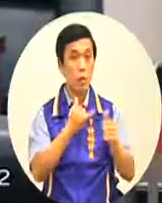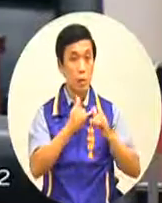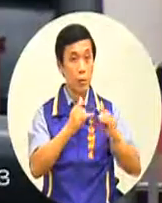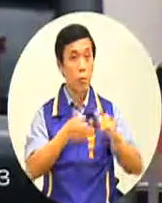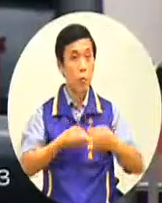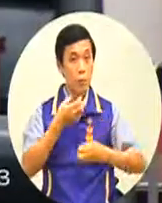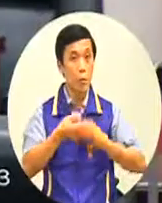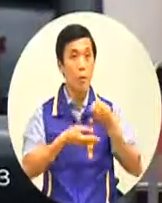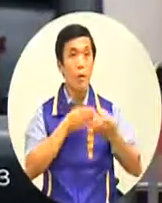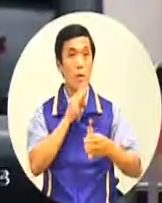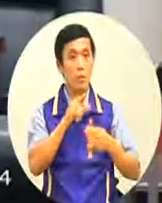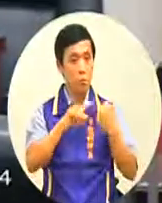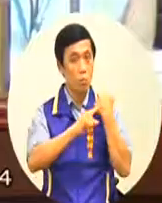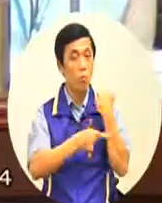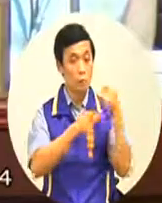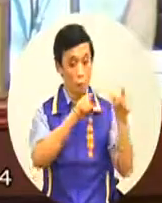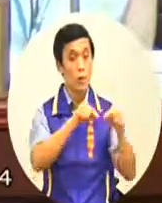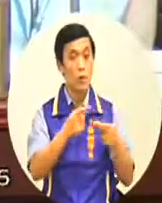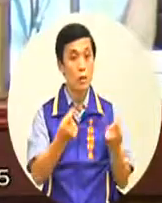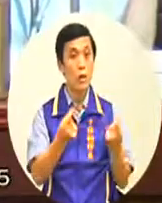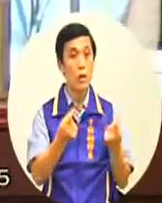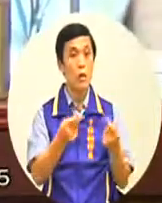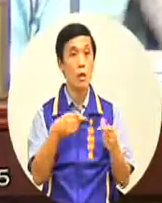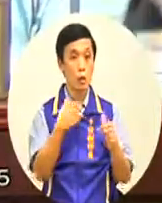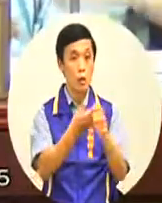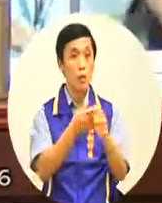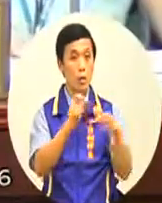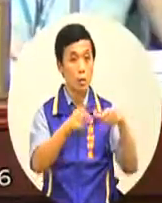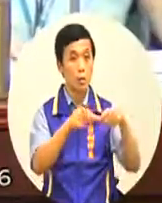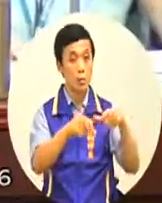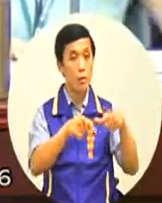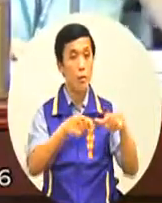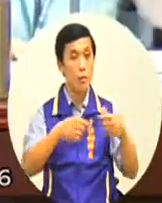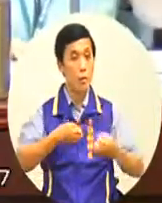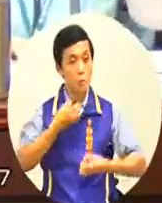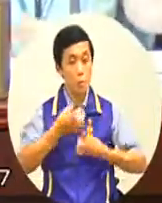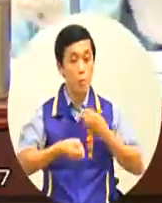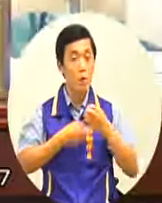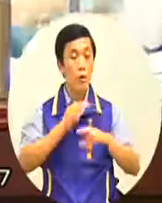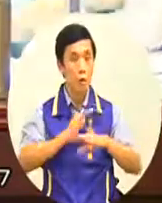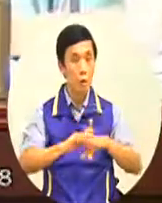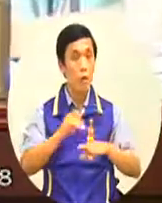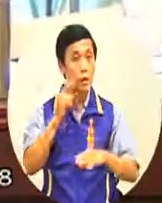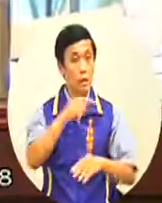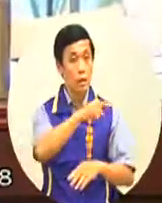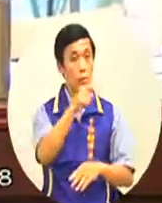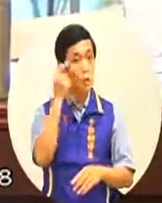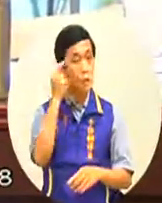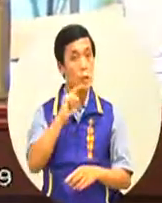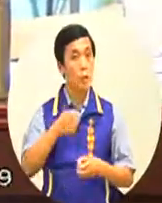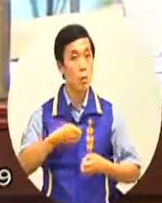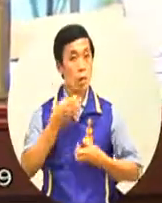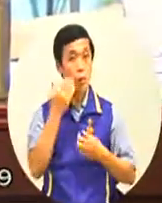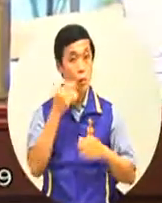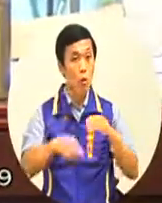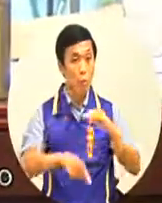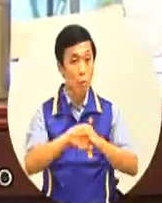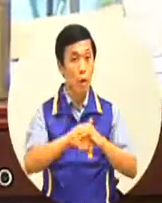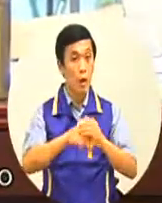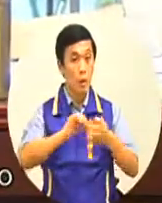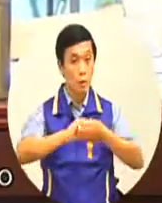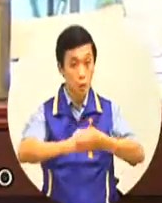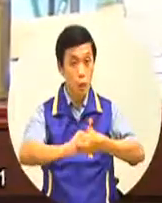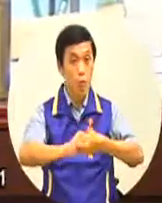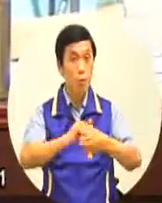罚嘛？ 对，我们会给业者陈述意见的机会。那但是陈述意见之后，违法事实明确，我们还是会开